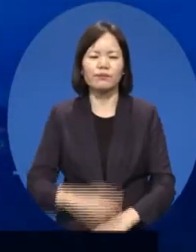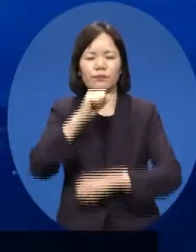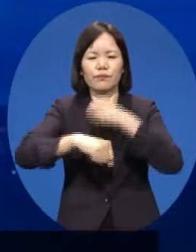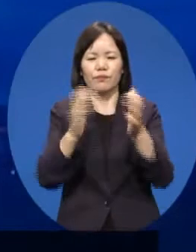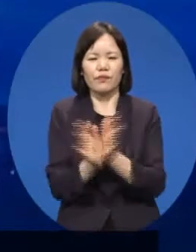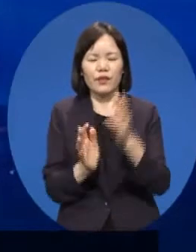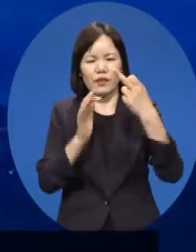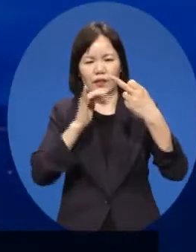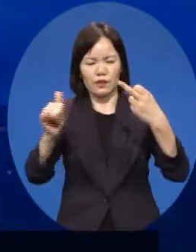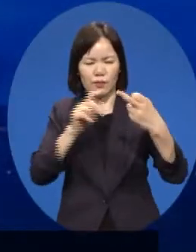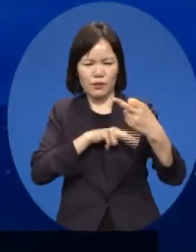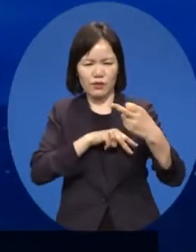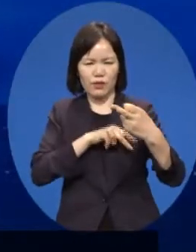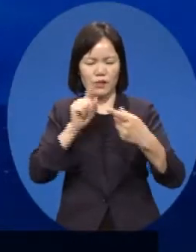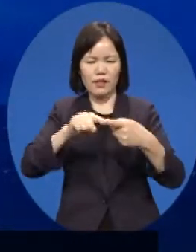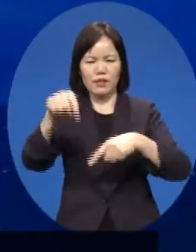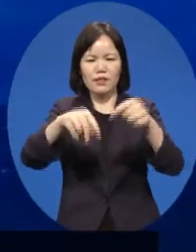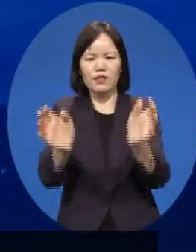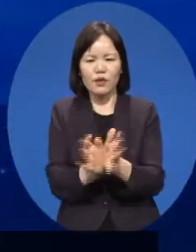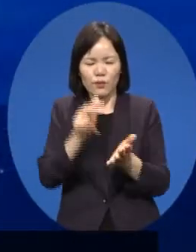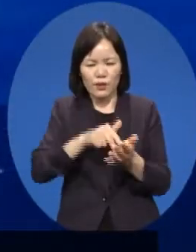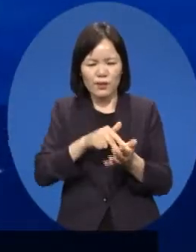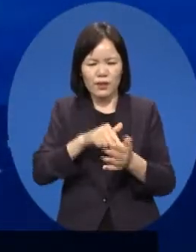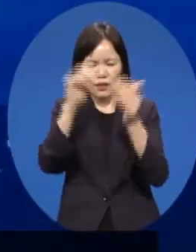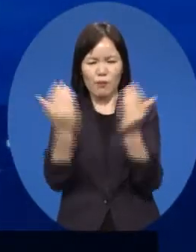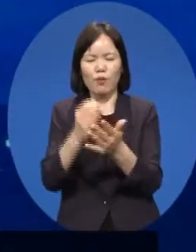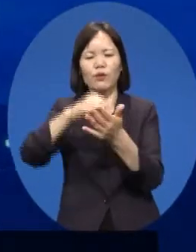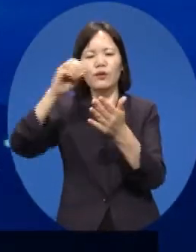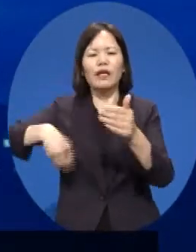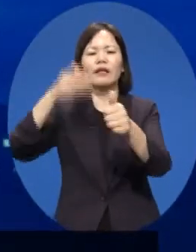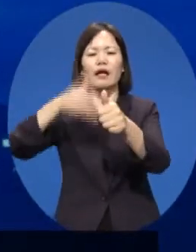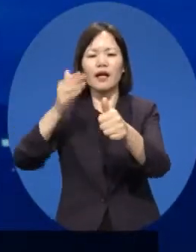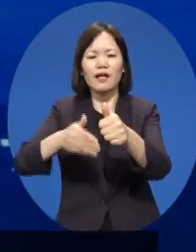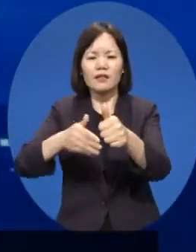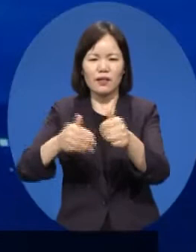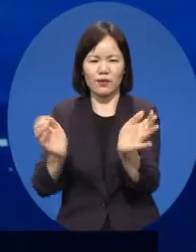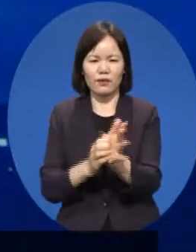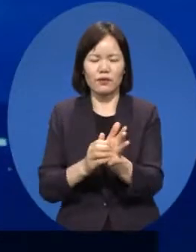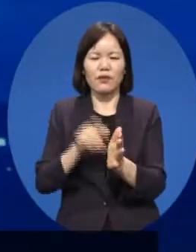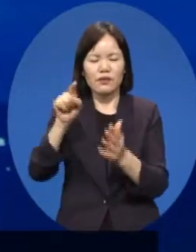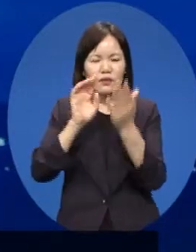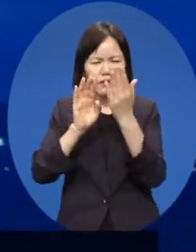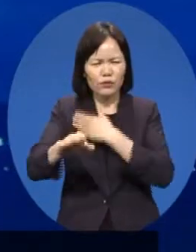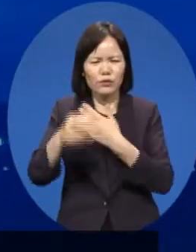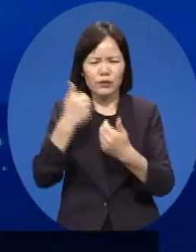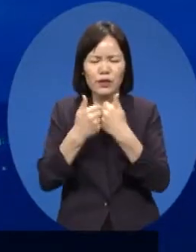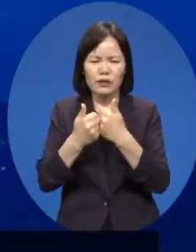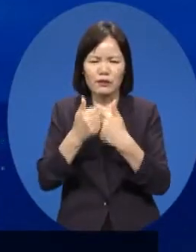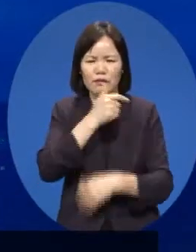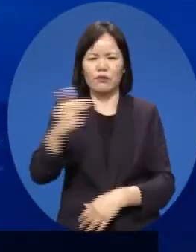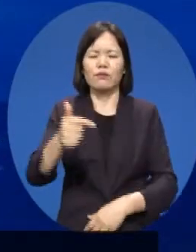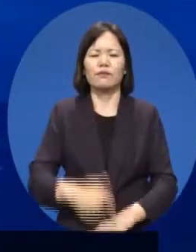12명 우연 전원에 대해서 지도부가 전원 탈당 하세요 라고 그게 권유를 했는데 그 후폭풍이 지금 만만치가